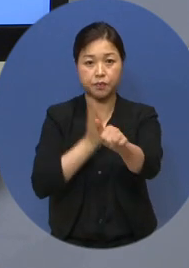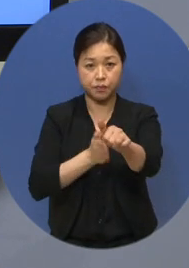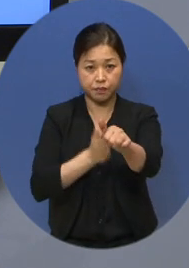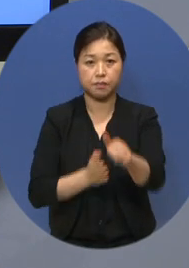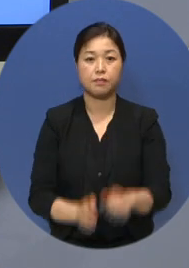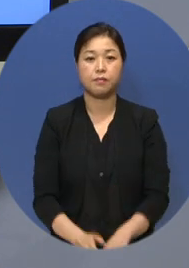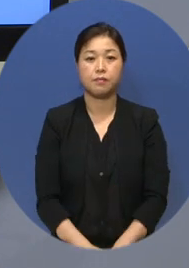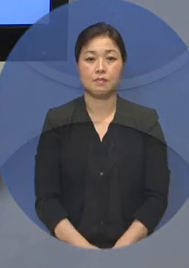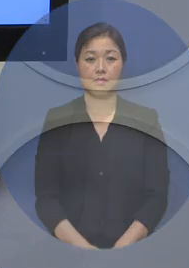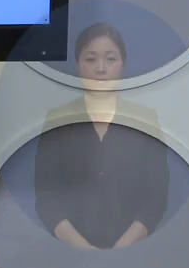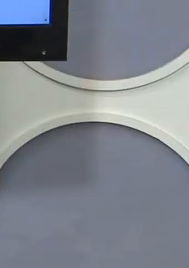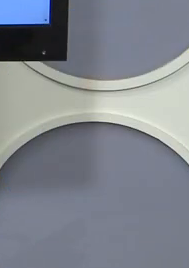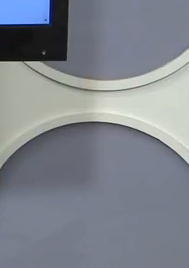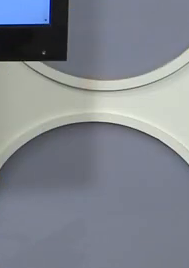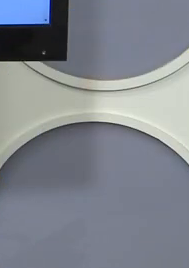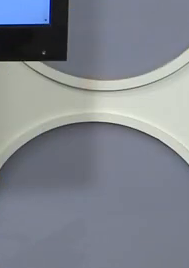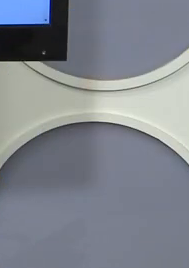확인할 수 있습니다